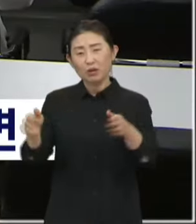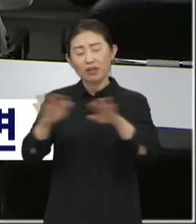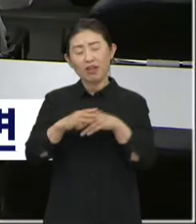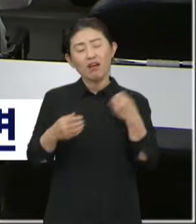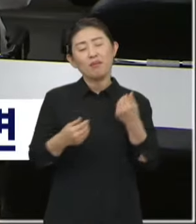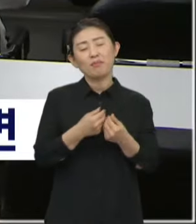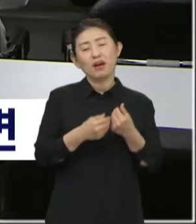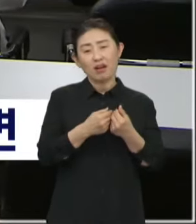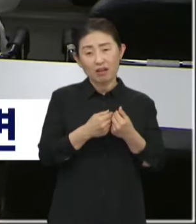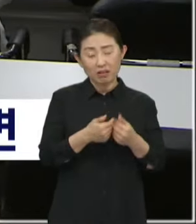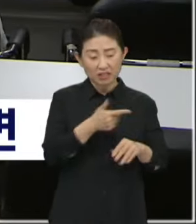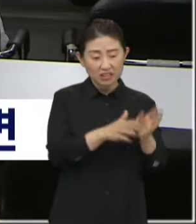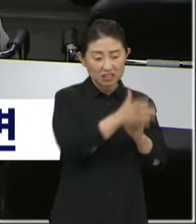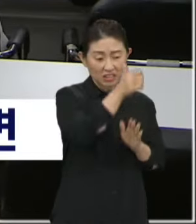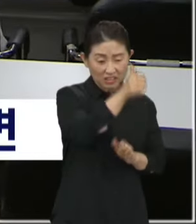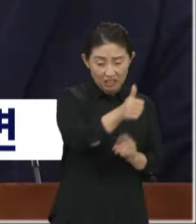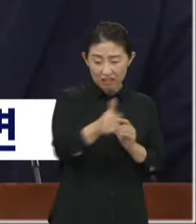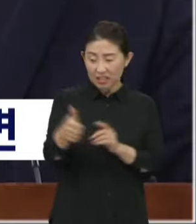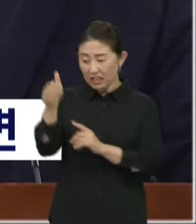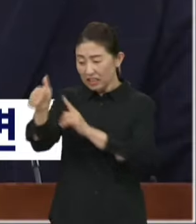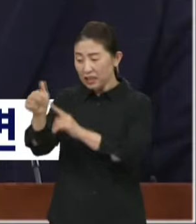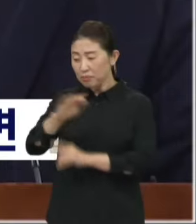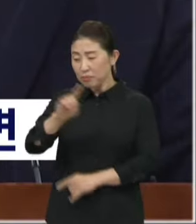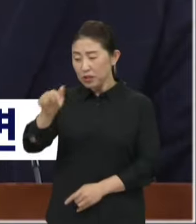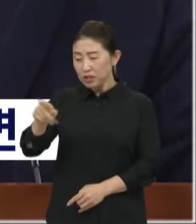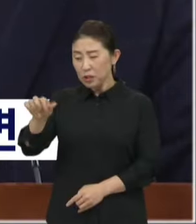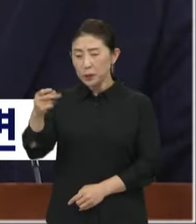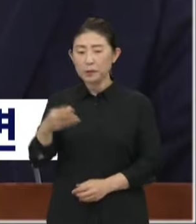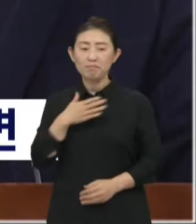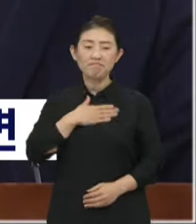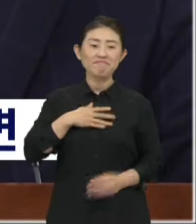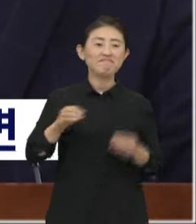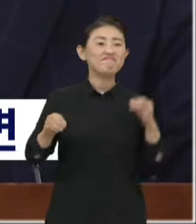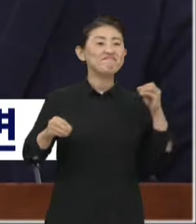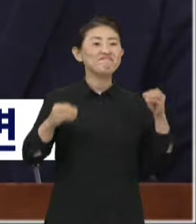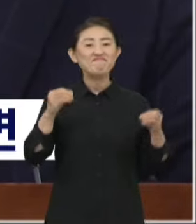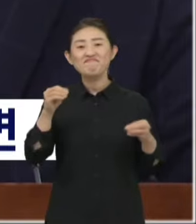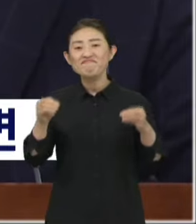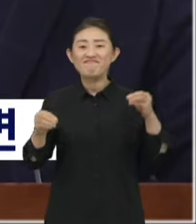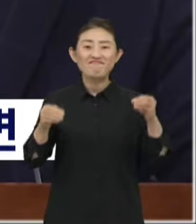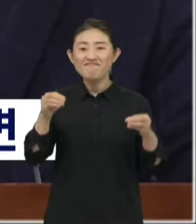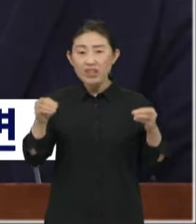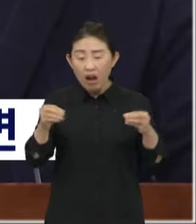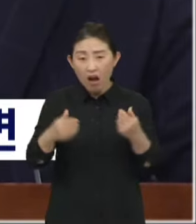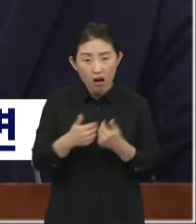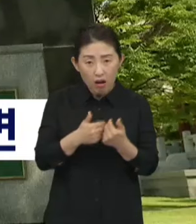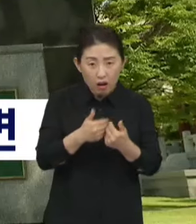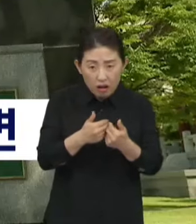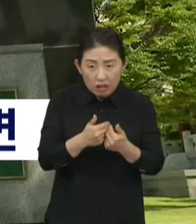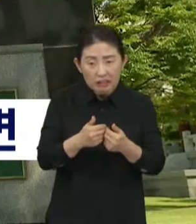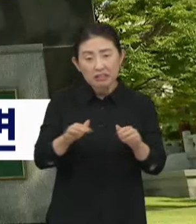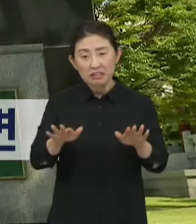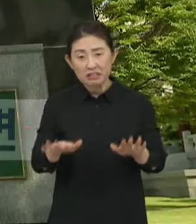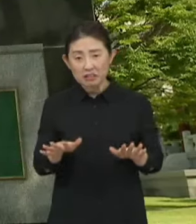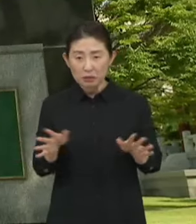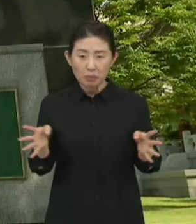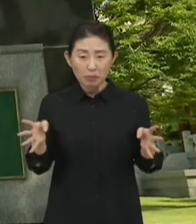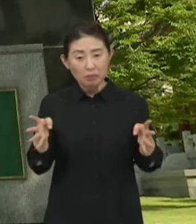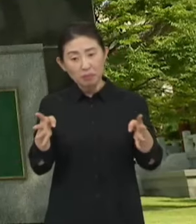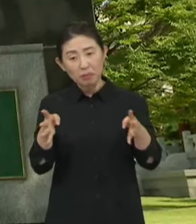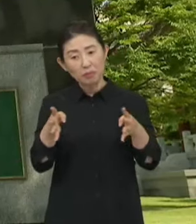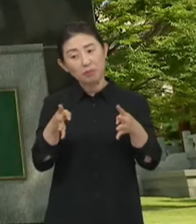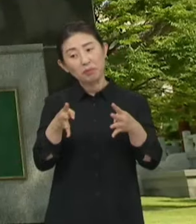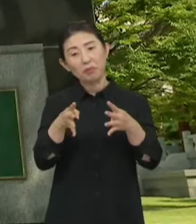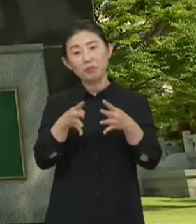이장우 시장과 박성 이사장 간의 감정 싸움으로까지 확대됐던 두 기관의 갈등이 타협점을 찾아가며 수습